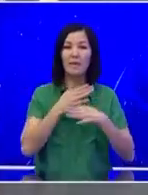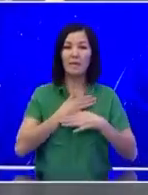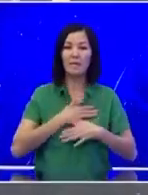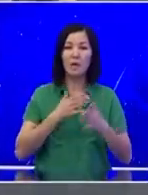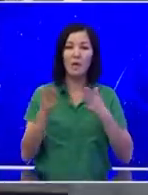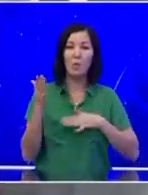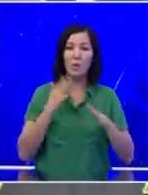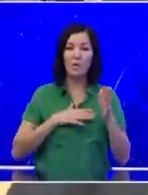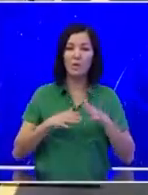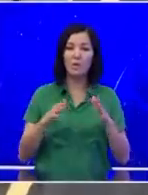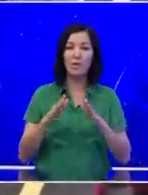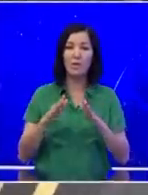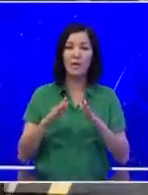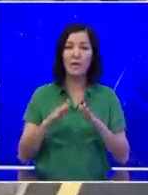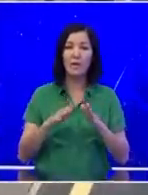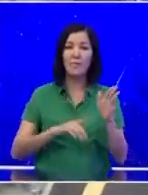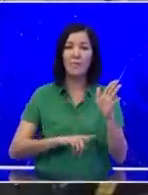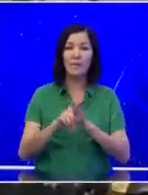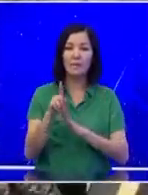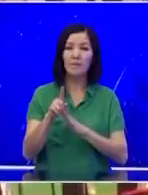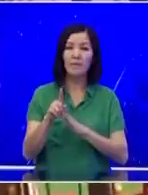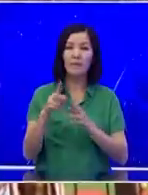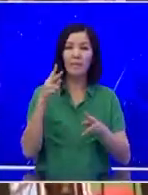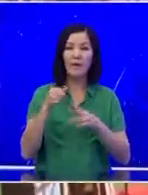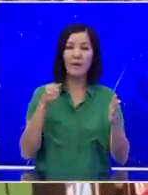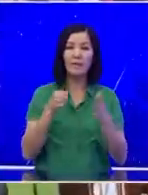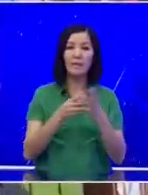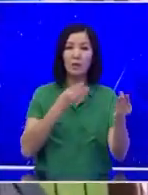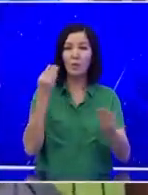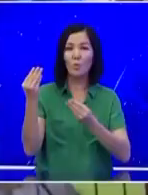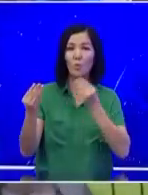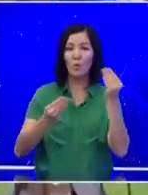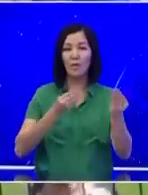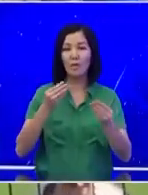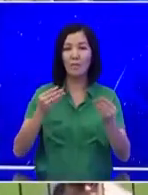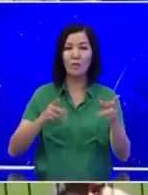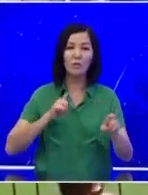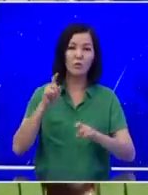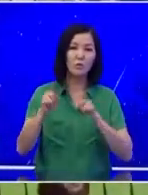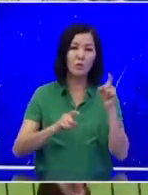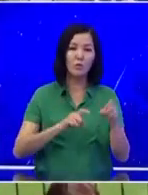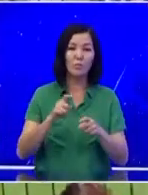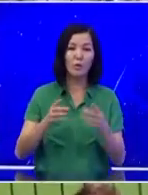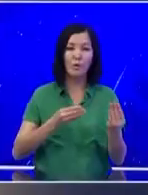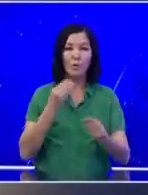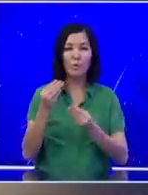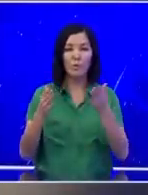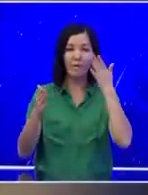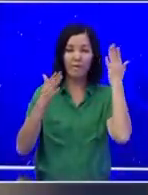қуаныштарында шек жоқ. Саябақтың ана басынан мына басына жеткенше асыр сала жүгіріп аттракциондардың әрбіріне мініп қызықтауда.